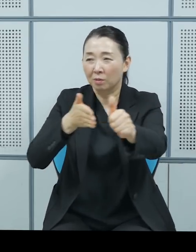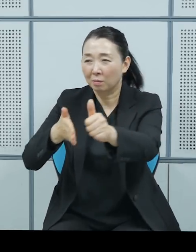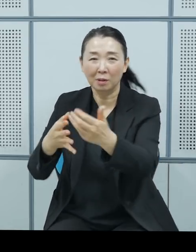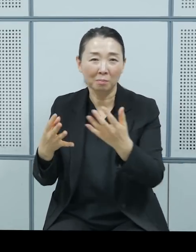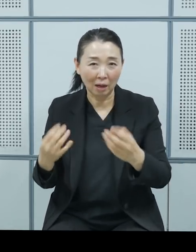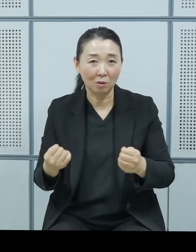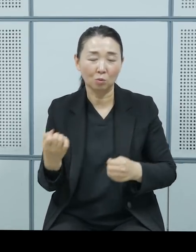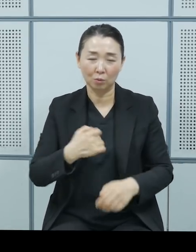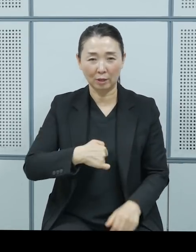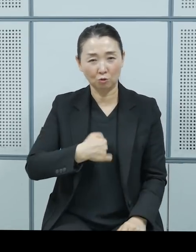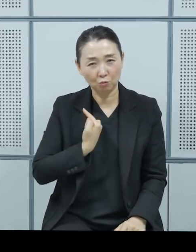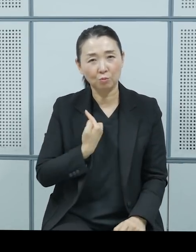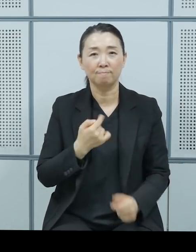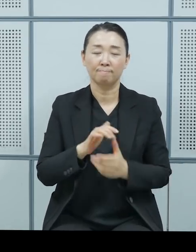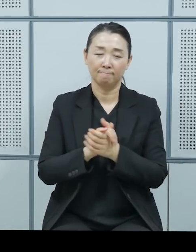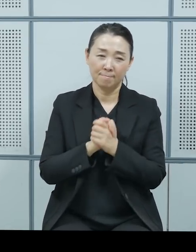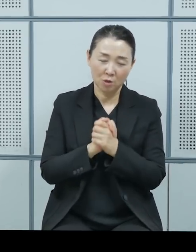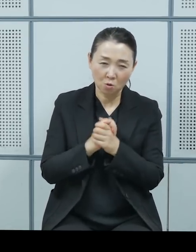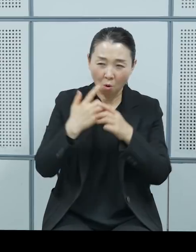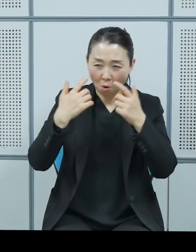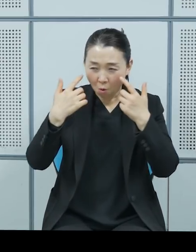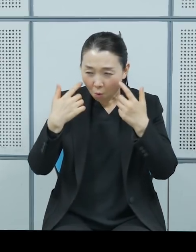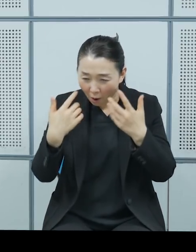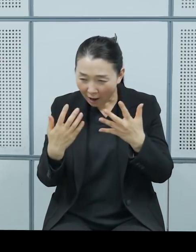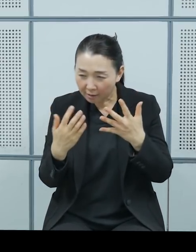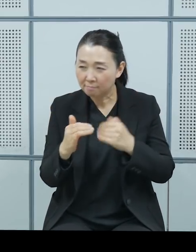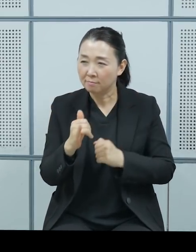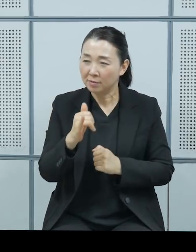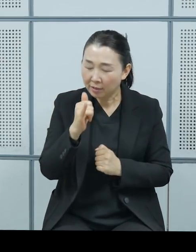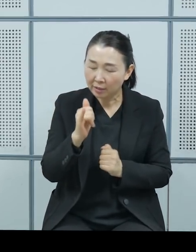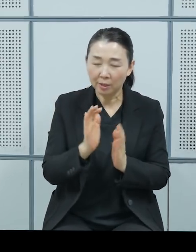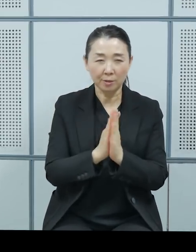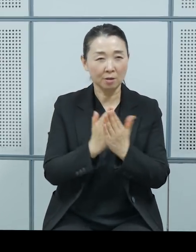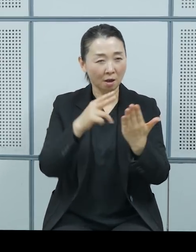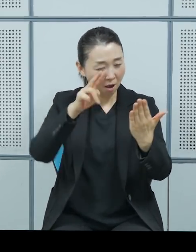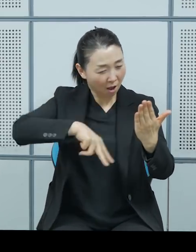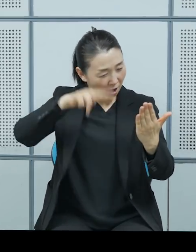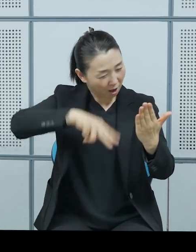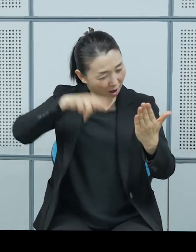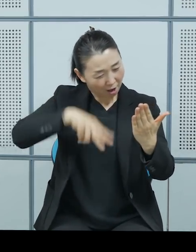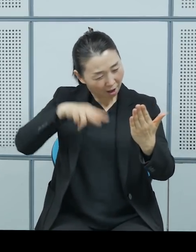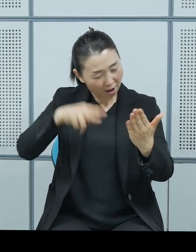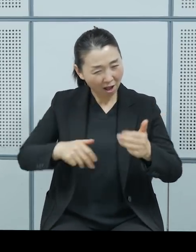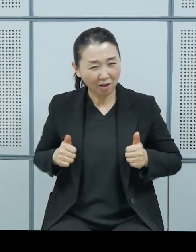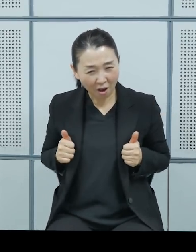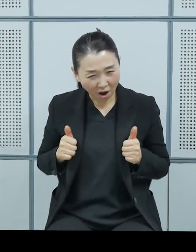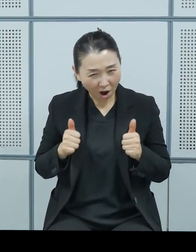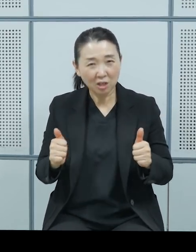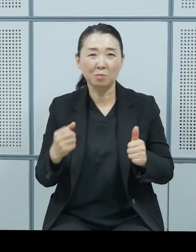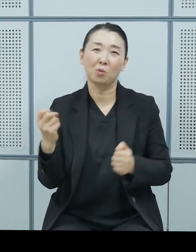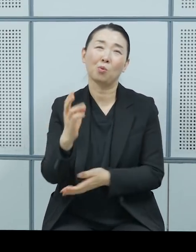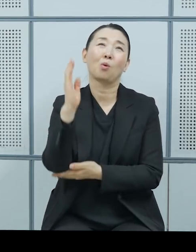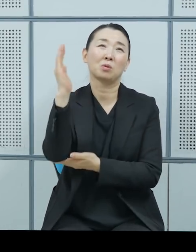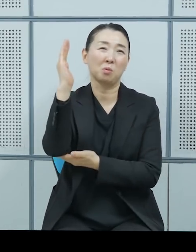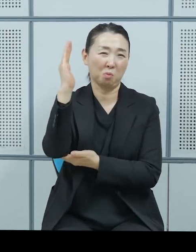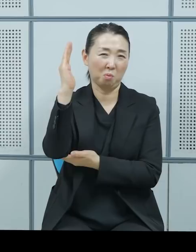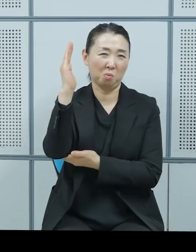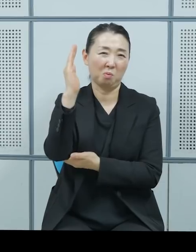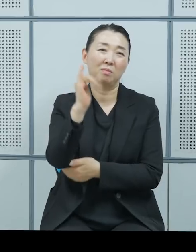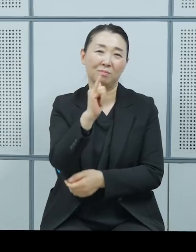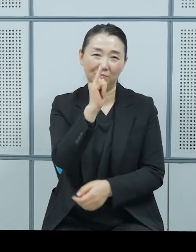부탁하고 예. 또 제 자신도 기도에 확신이 될 만한 구절만 뽑아가면서 네네. 그렇게 설교를 하기도 하고